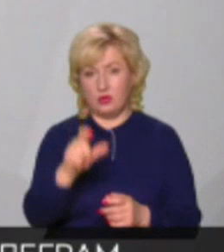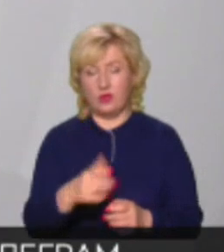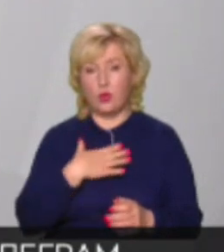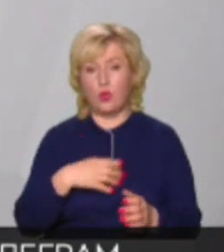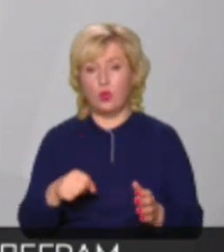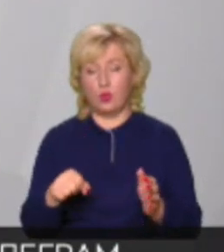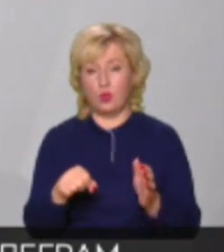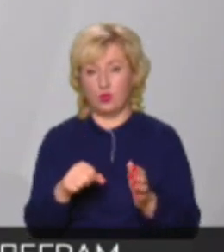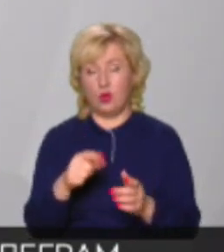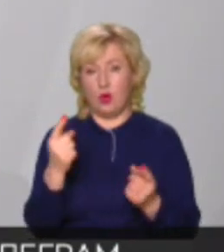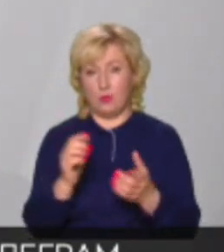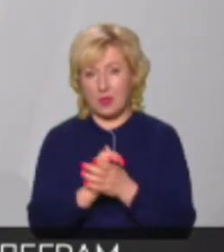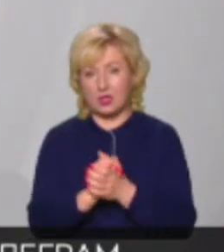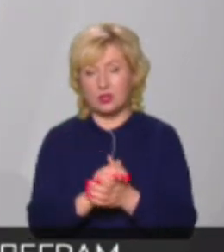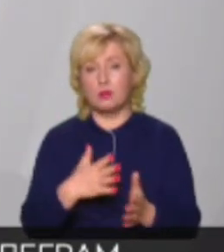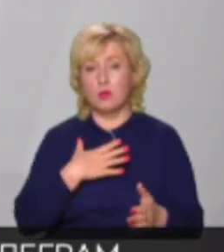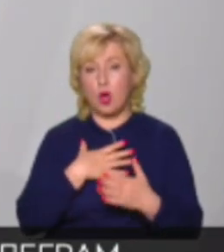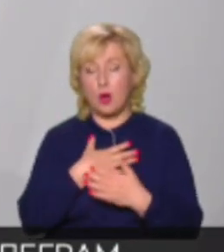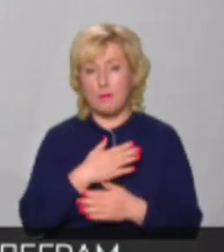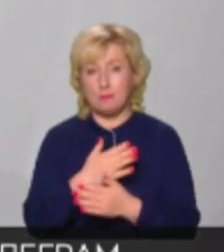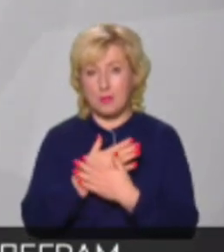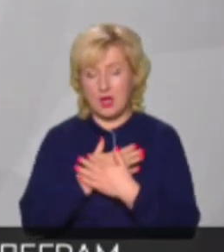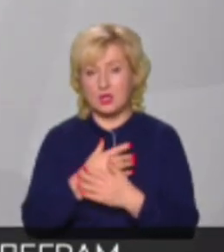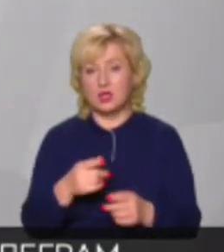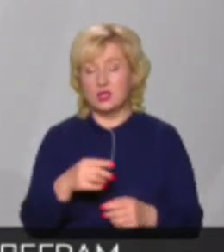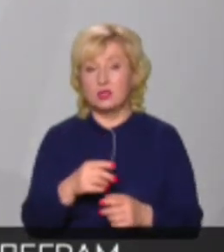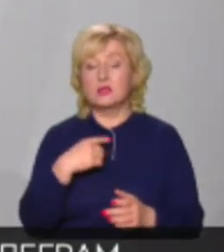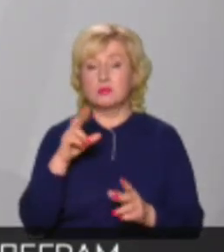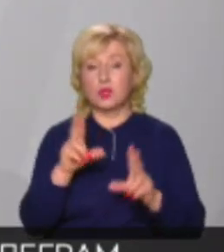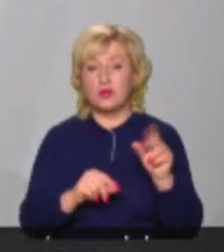українець цивільний помер. Сподіваємося, що цього злочинця таки ж знайдуть і покарають.